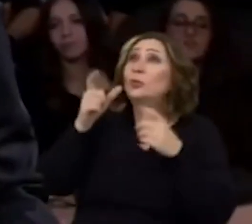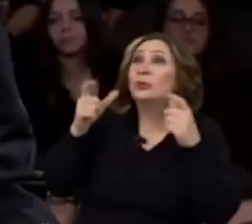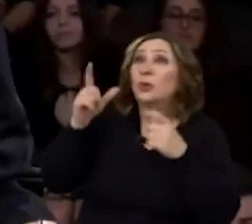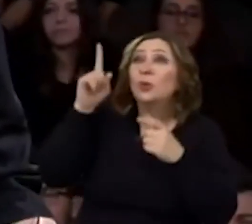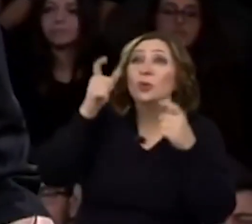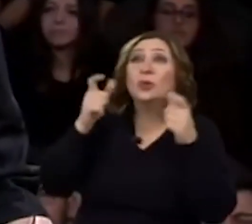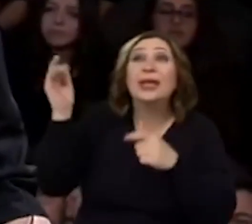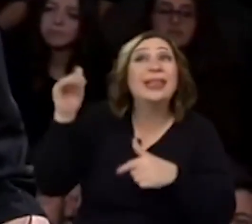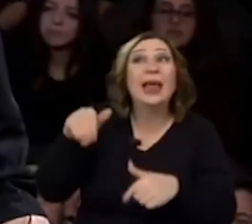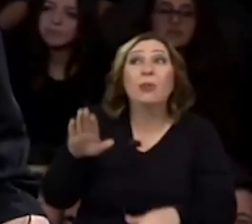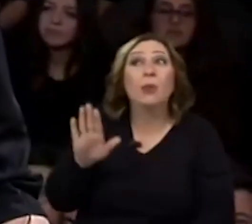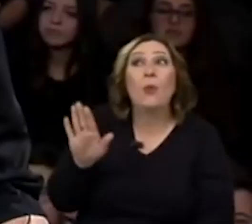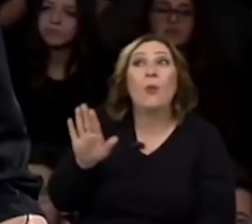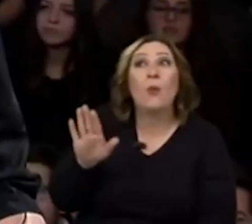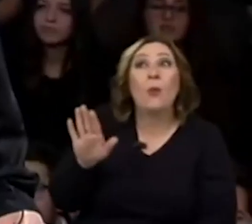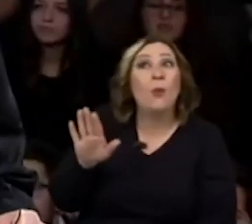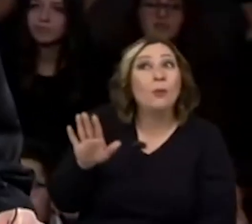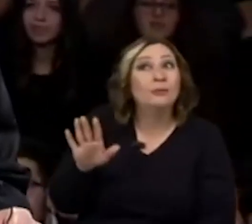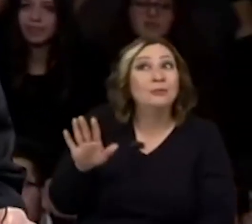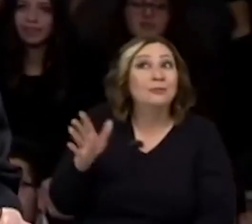zamanlarda uzaylılar gelmiyor.